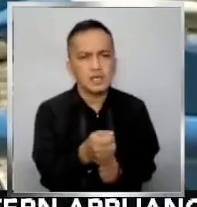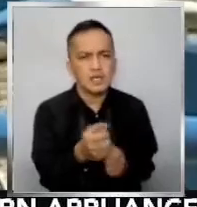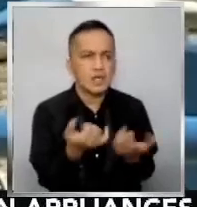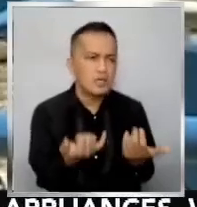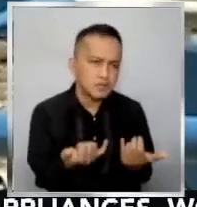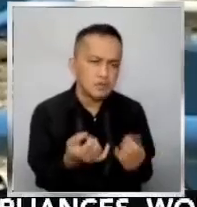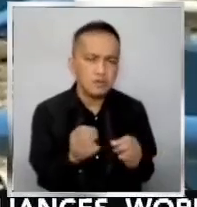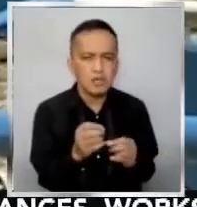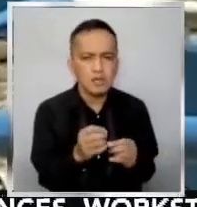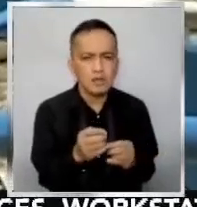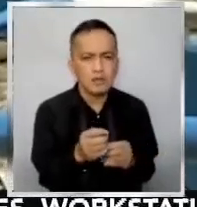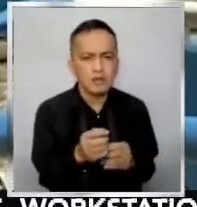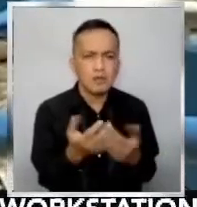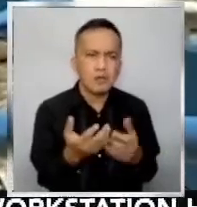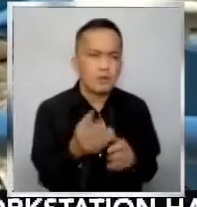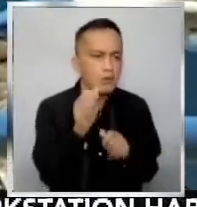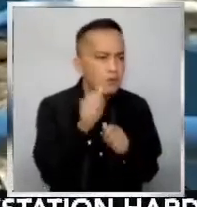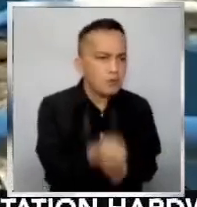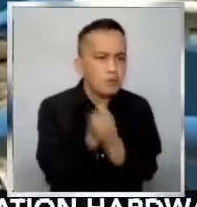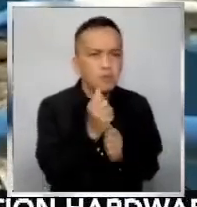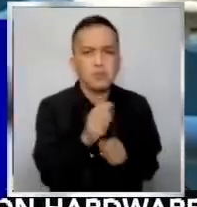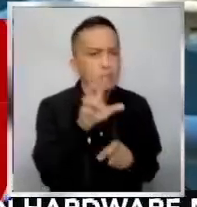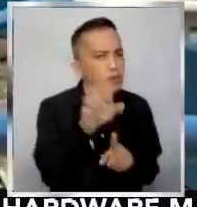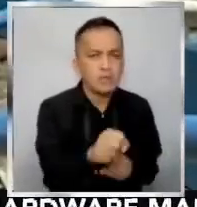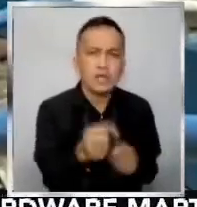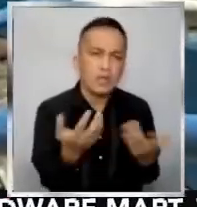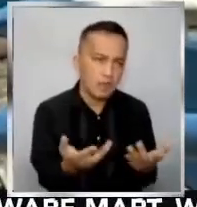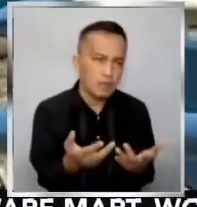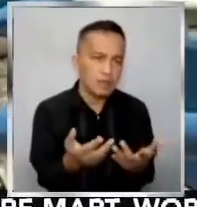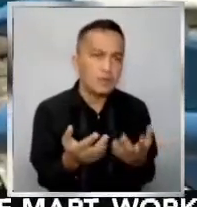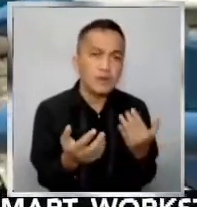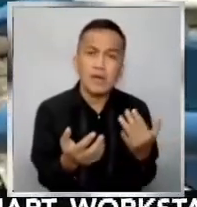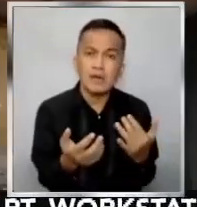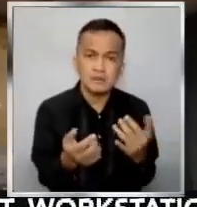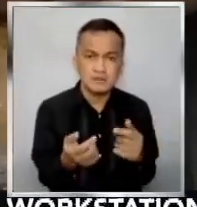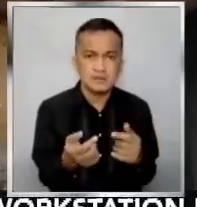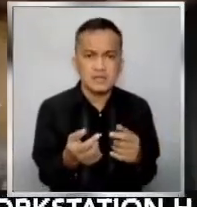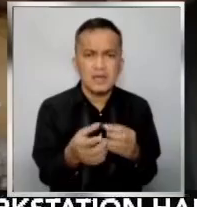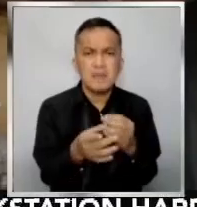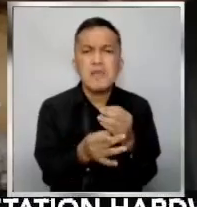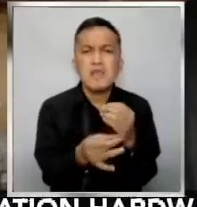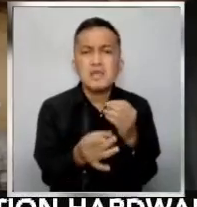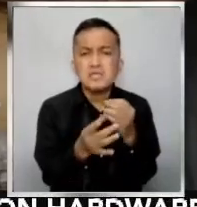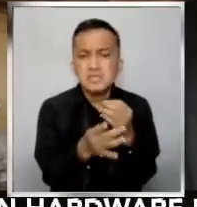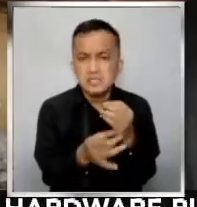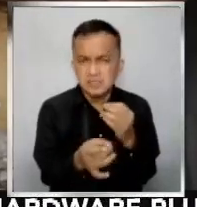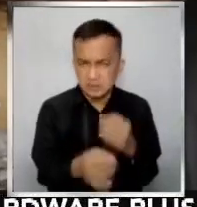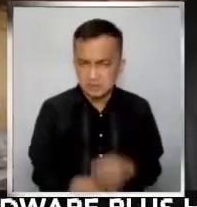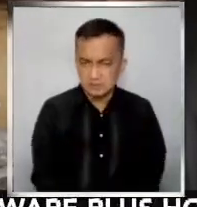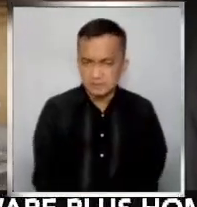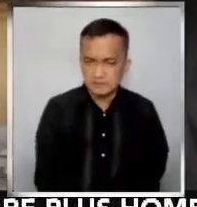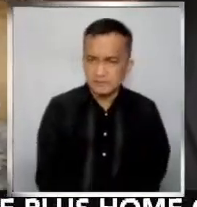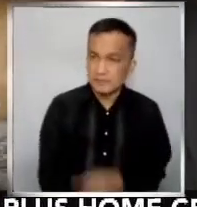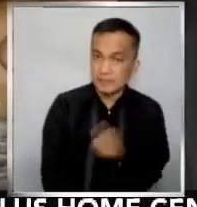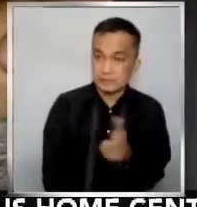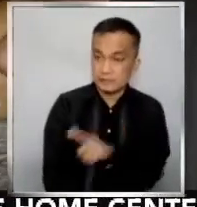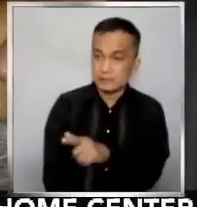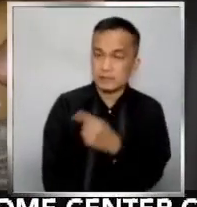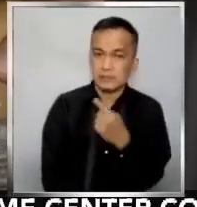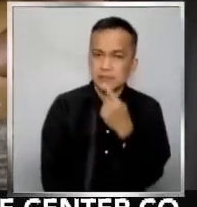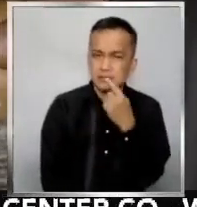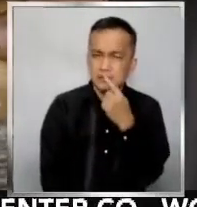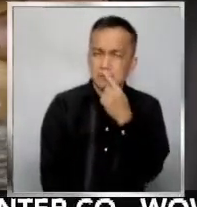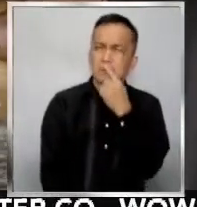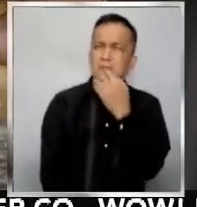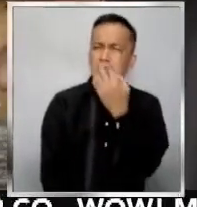nawala. Gawa po niyang nalangis na yan. Masakit sa lalamunan yan, sir. Sintido